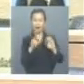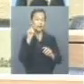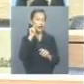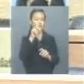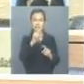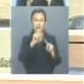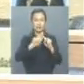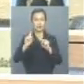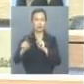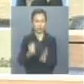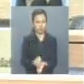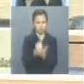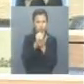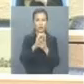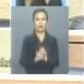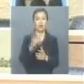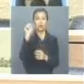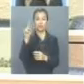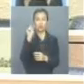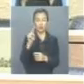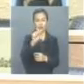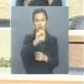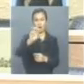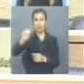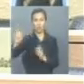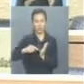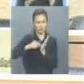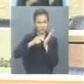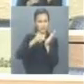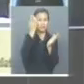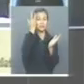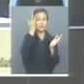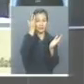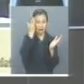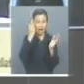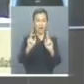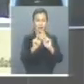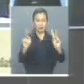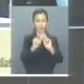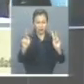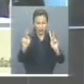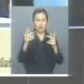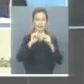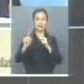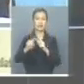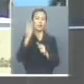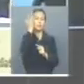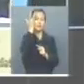นอกจากนี้ยังมียติด่วนที่สว.เสนอให้พิจารณาตั้งคณะกรรมการวิสามัญพิจารณาแนวทางแก้